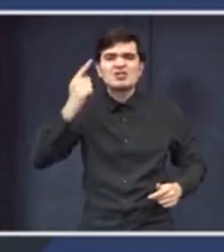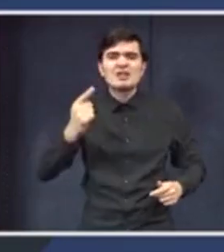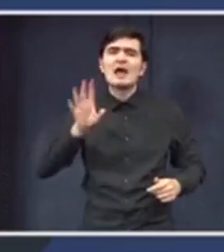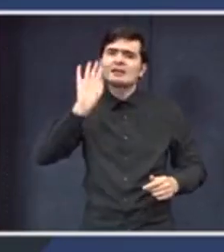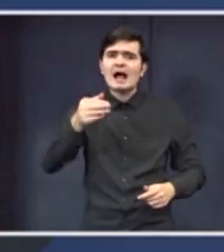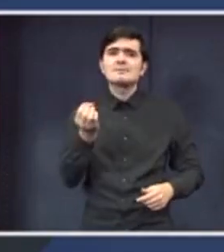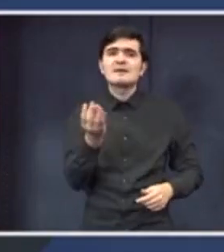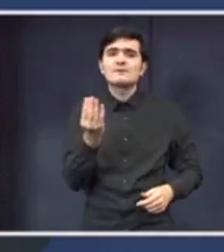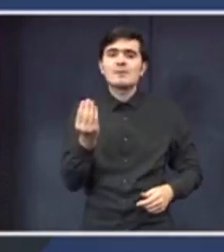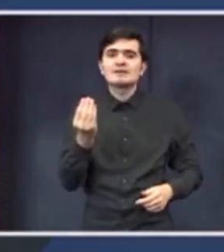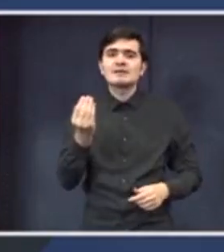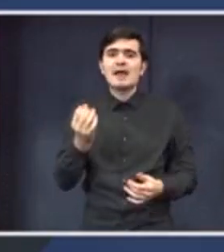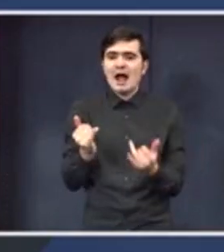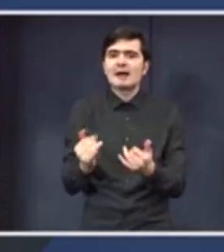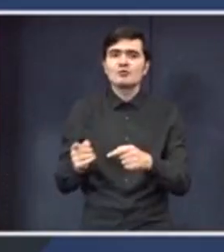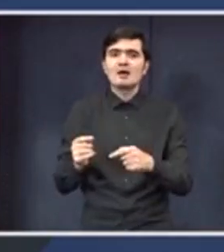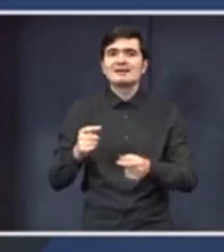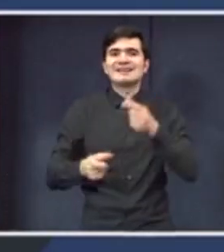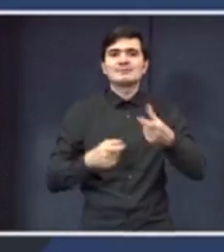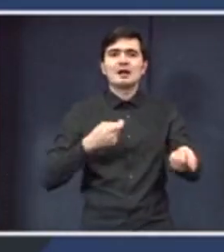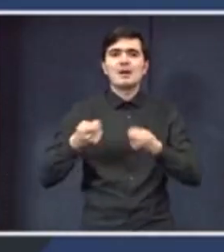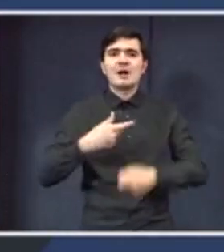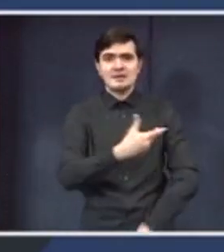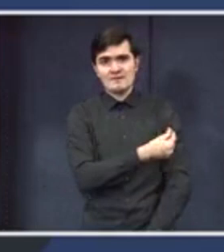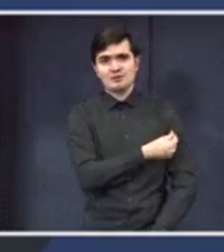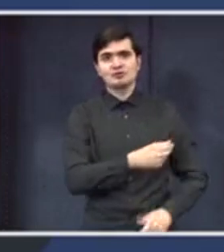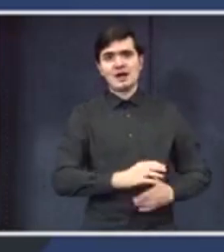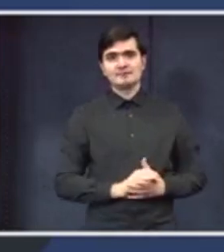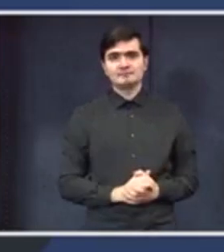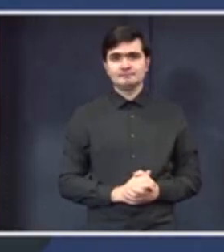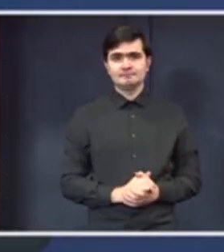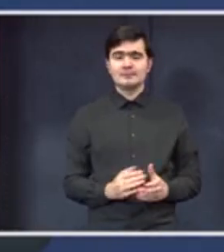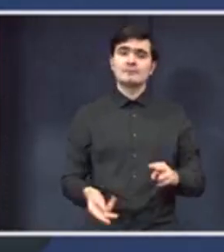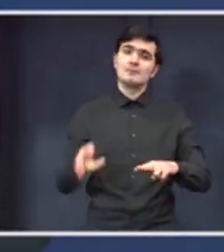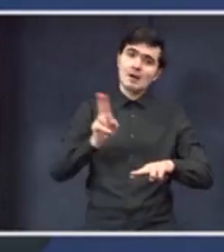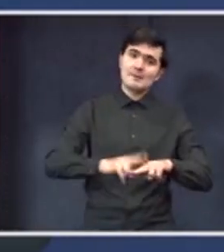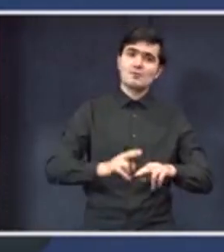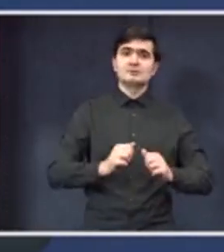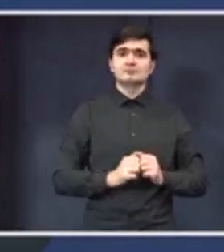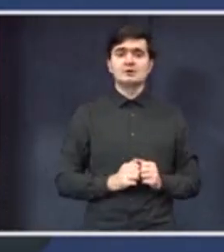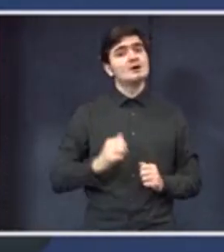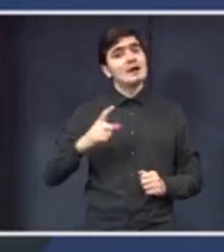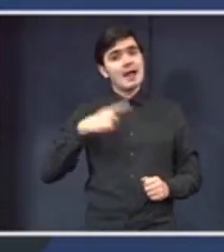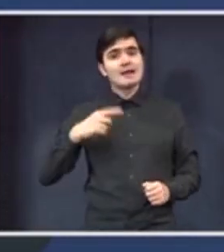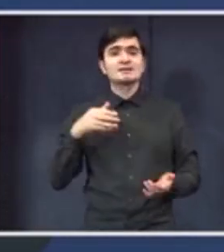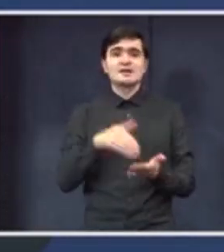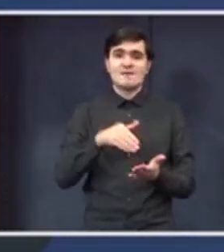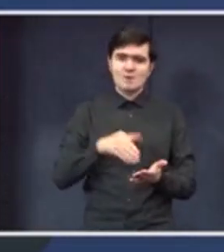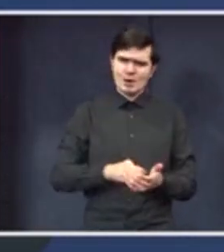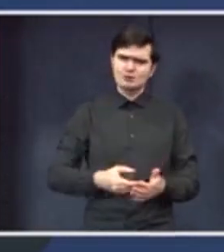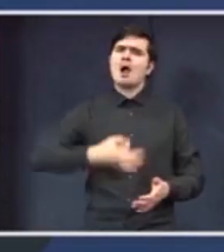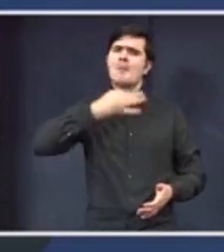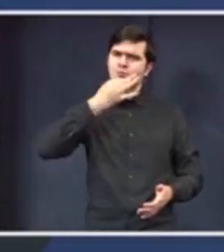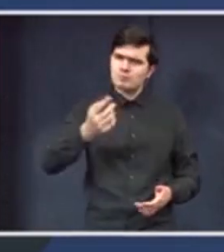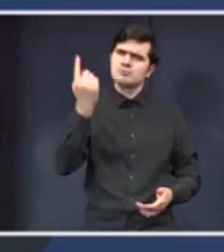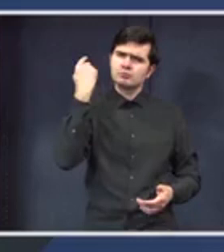aibă informațiile la zi în ceea ce privește campania de vaccinare. Mai mult, este nevoie, și am spus-o și la